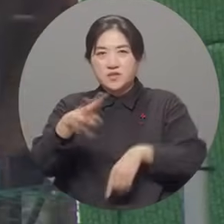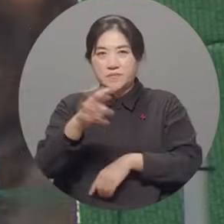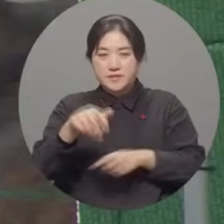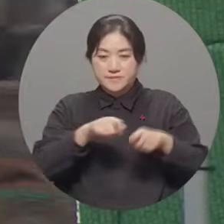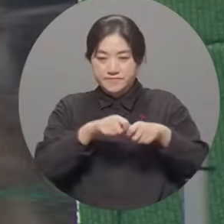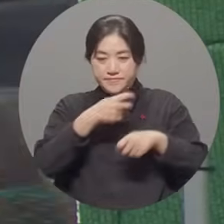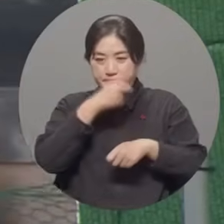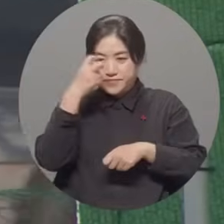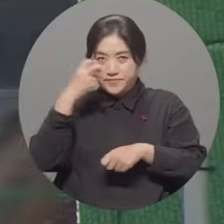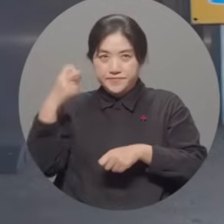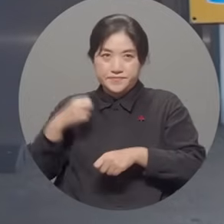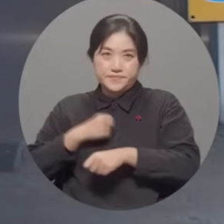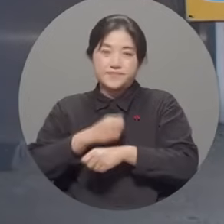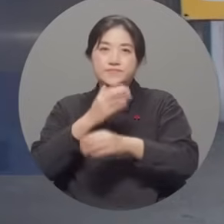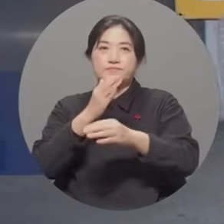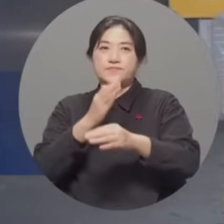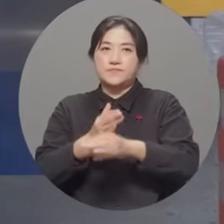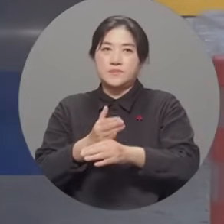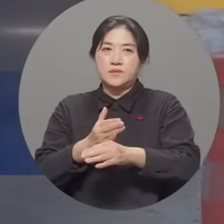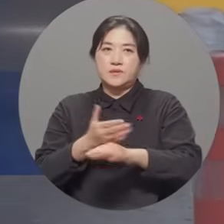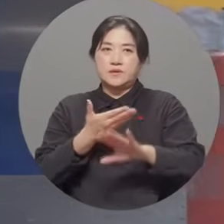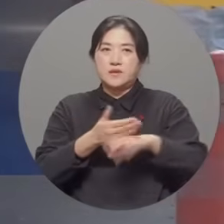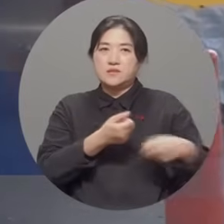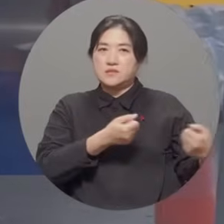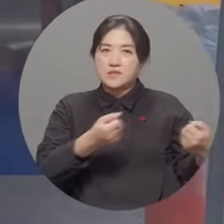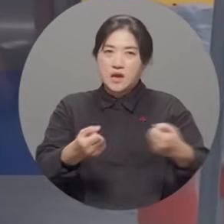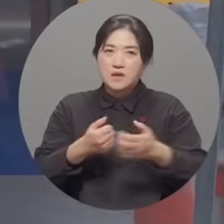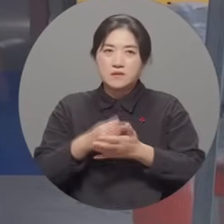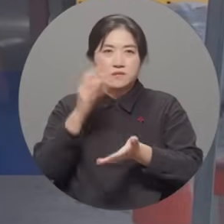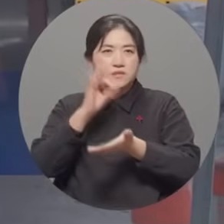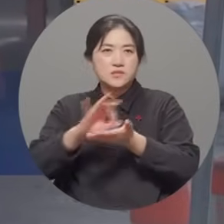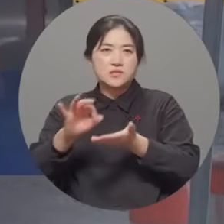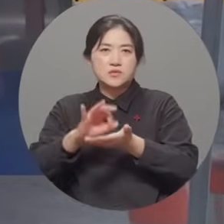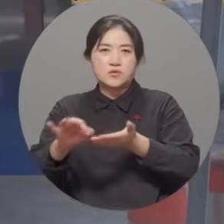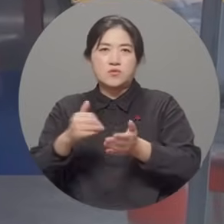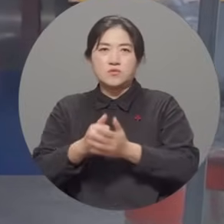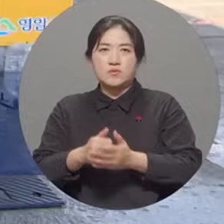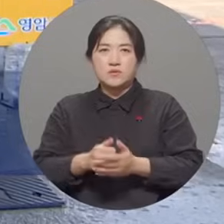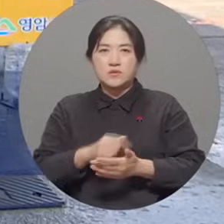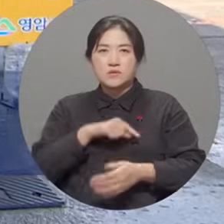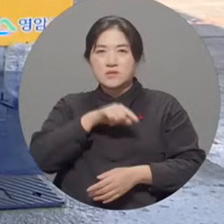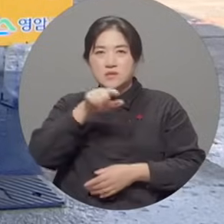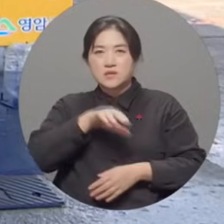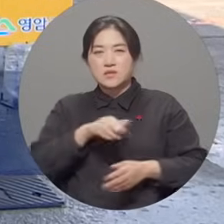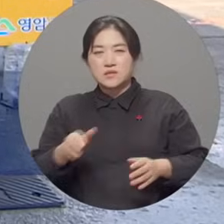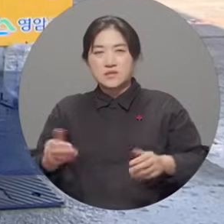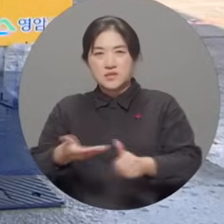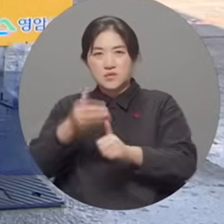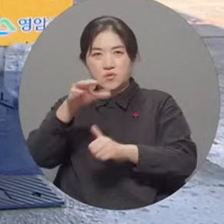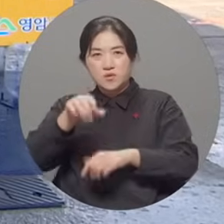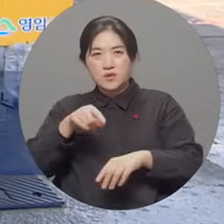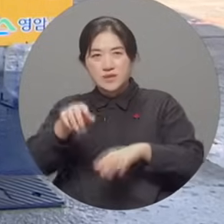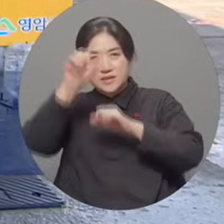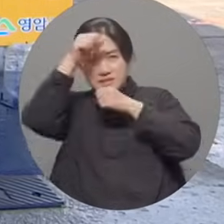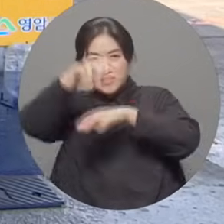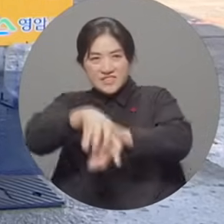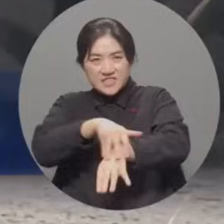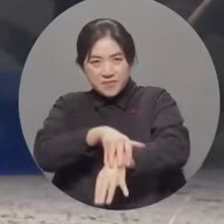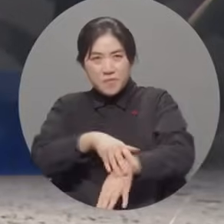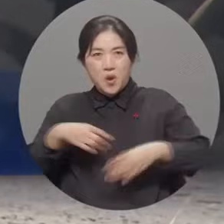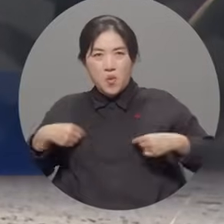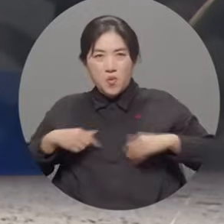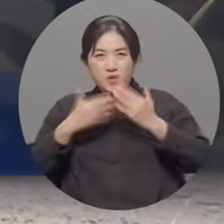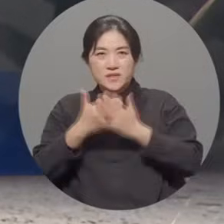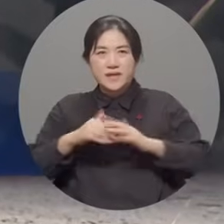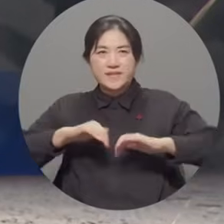검사를 진행하고 있습니다. 외부 차량이라든가 그런 거 신경을 많이 쓰죠. 축사 안에 들어가는 그런 거는 신발부터 시작하고 의복 그런